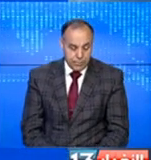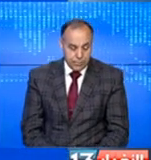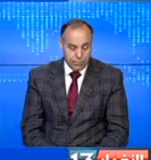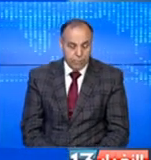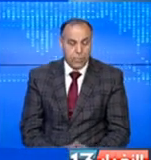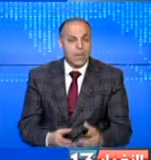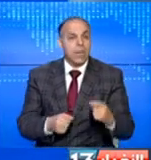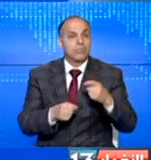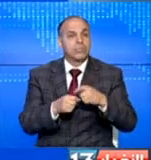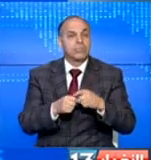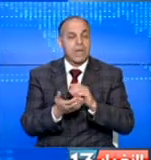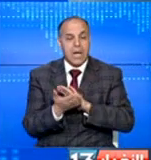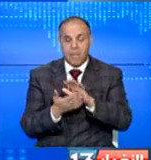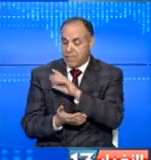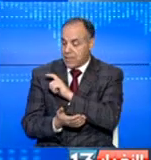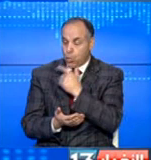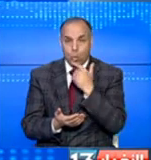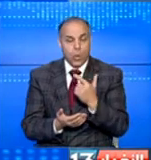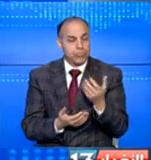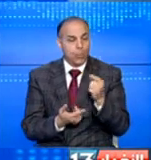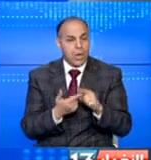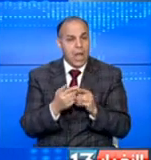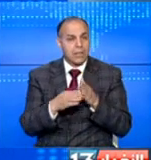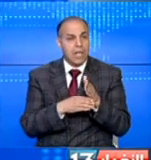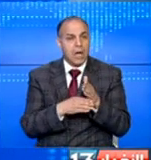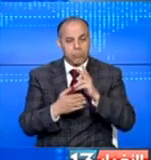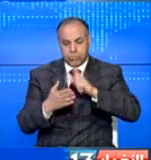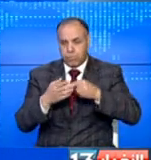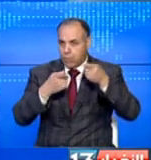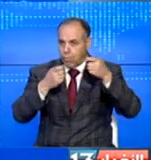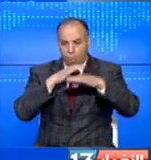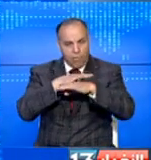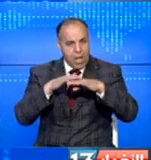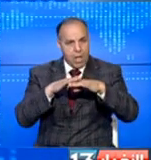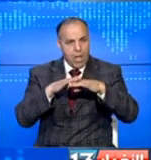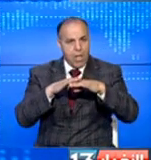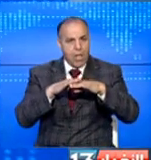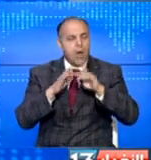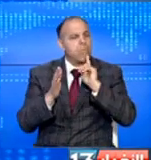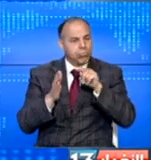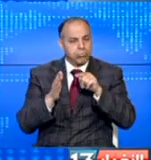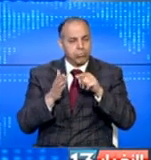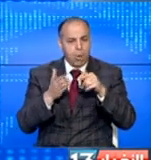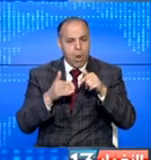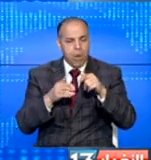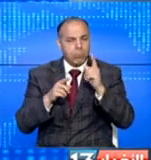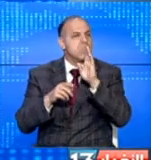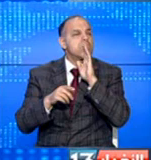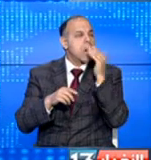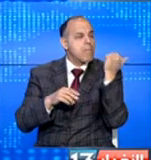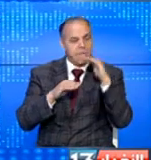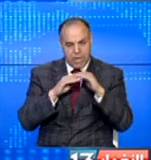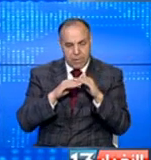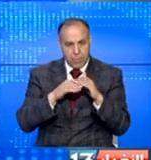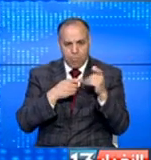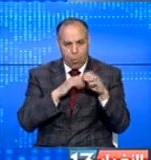وضمن آخر التطورات في الأراضي الفلسطينية المحتلة، دخل اتفاق وقف إطلاق النار حيز التنفيذ بعد منتصف الليلة